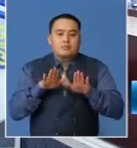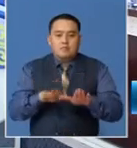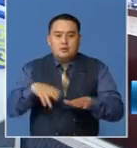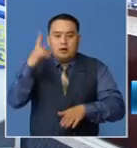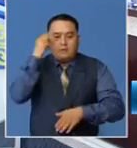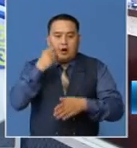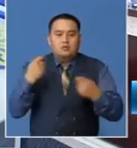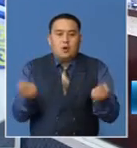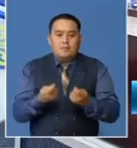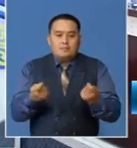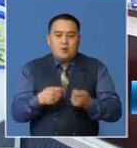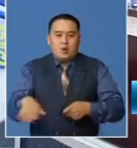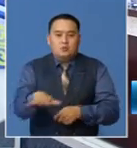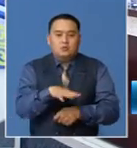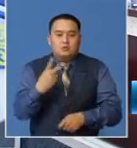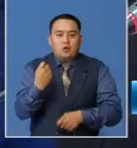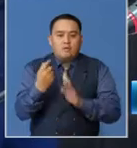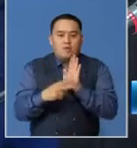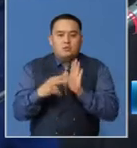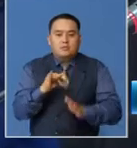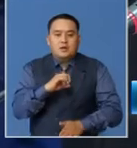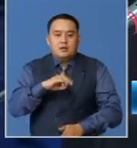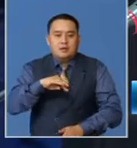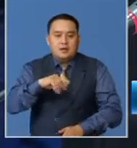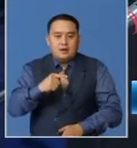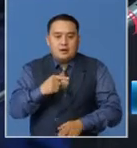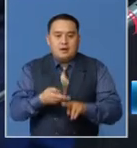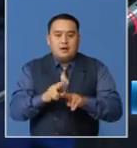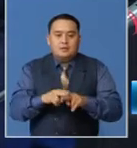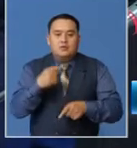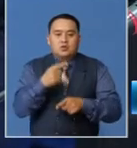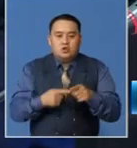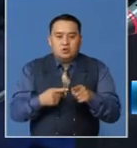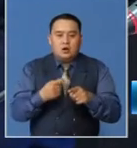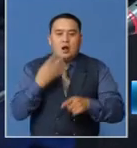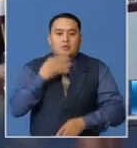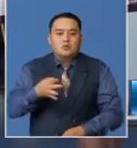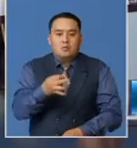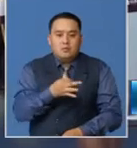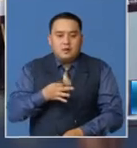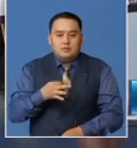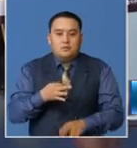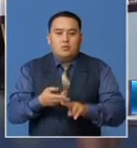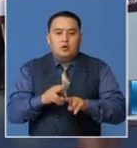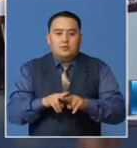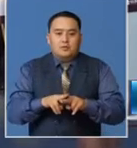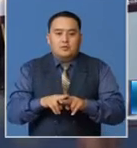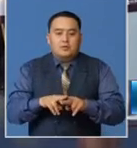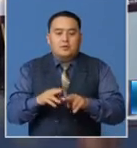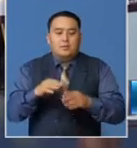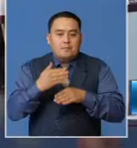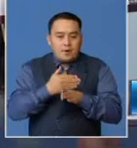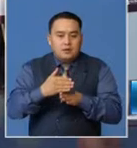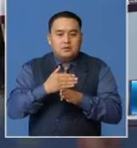количеству пастбищных угодий, а это 180 миллионов гектаров, большая часть из которых находится в Алматинской области. Однако эта территория